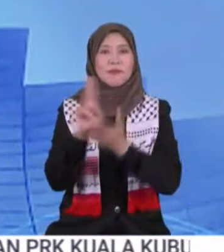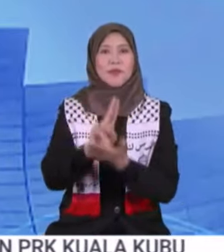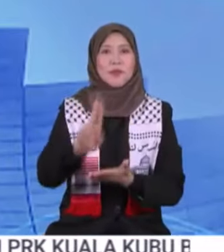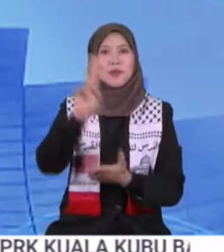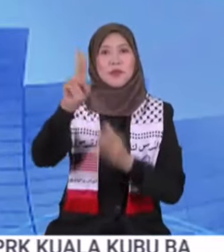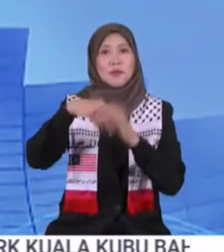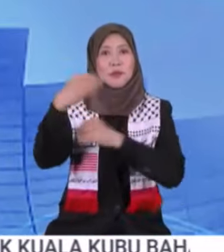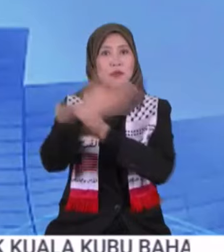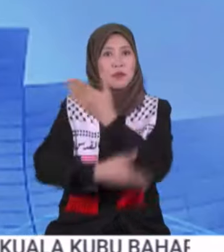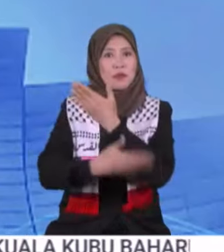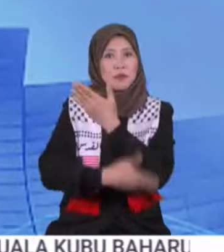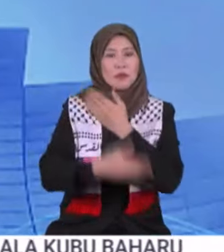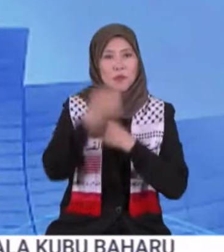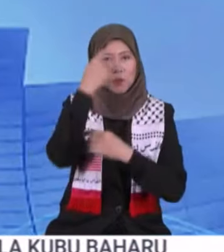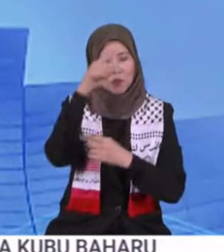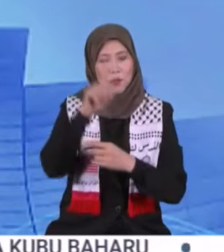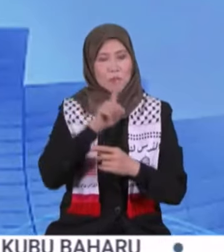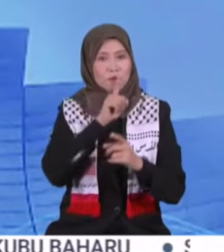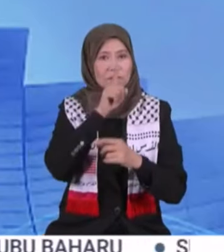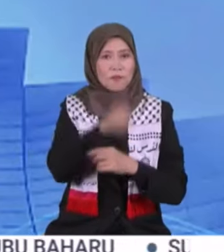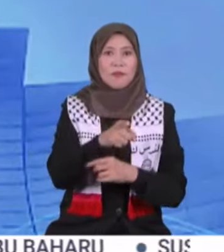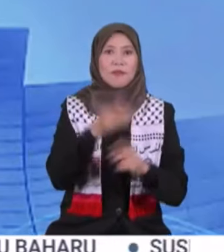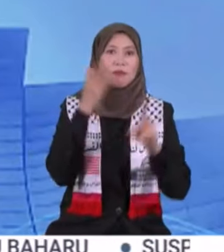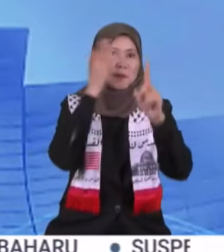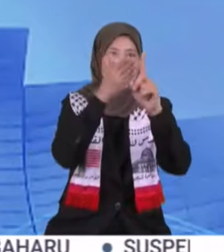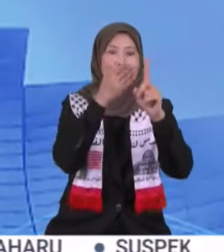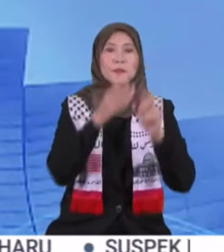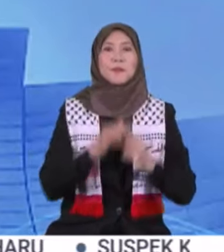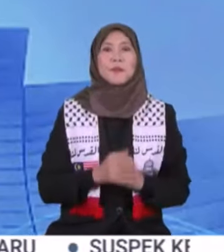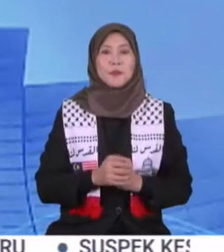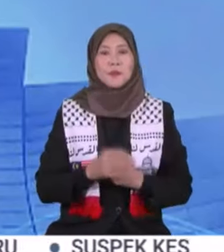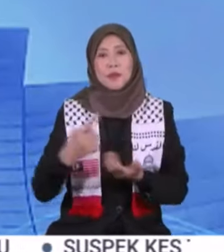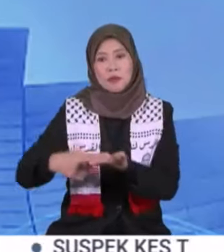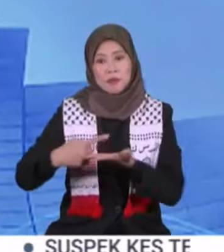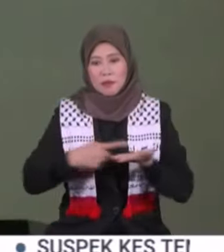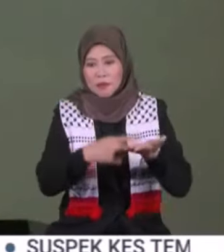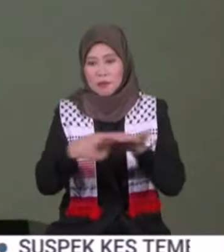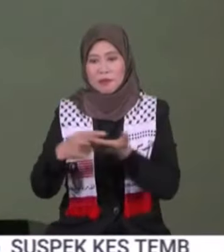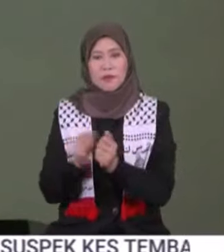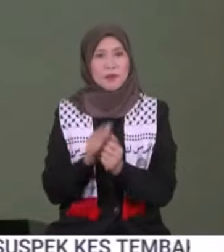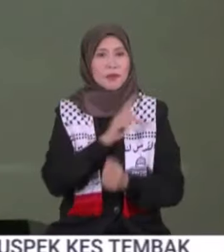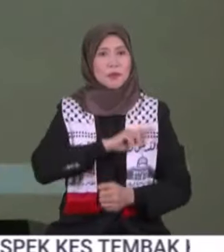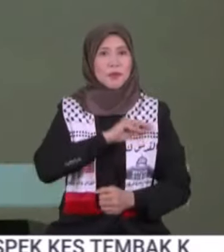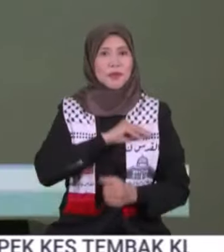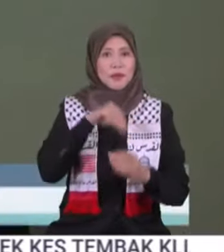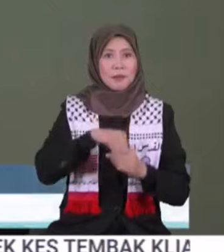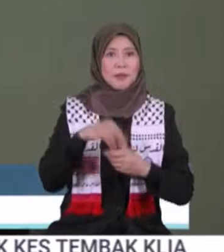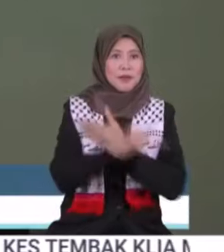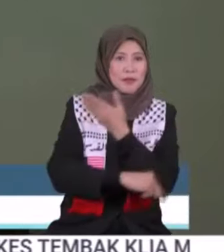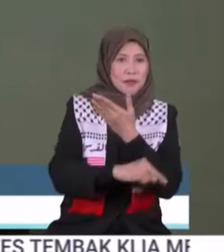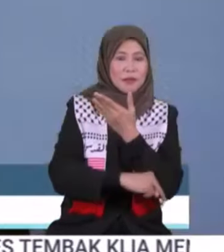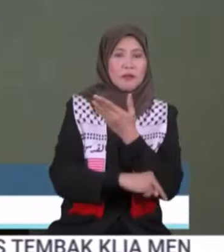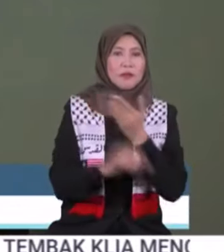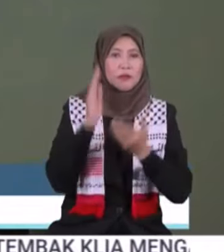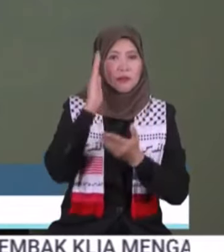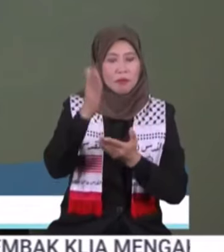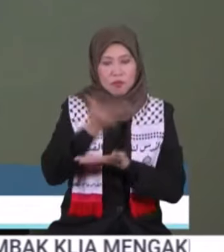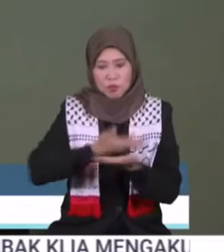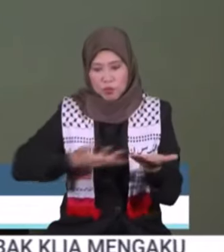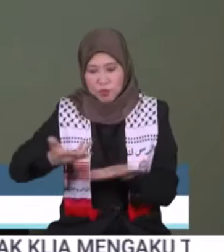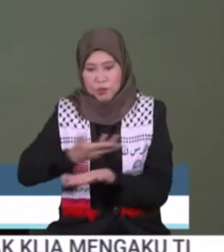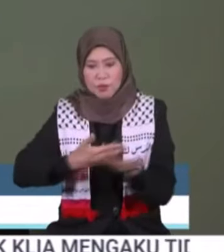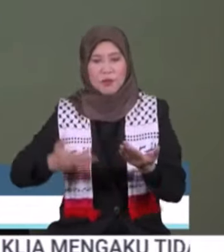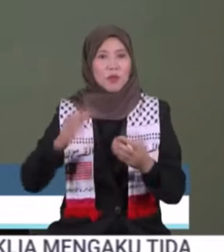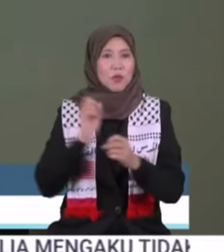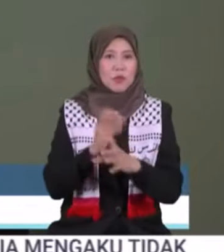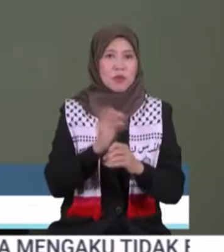universiti luar negara bagi merealisasikan hasrat tersebut. Perbincangan dengan Kementerian Dalam Negeri akan turut diadakan untuk